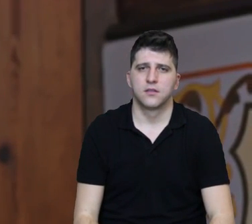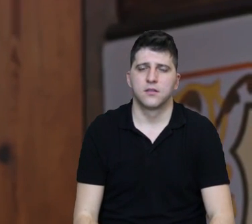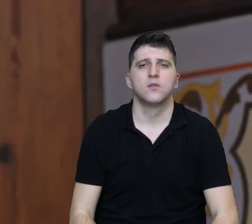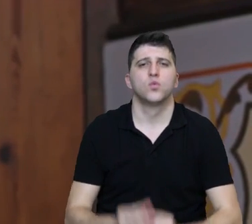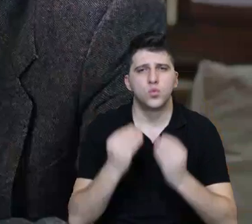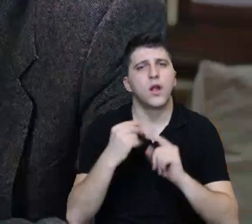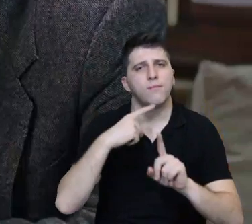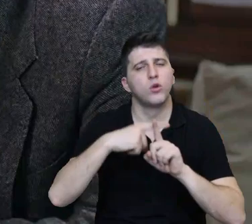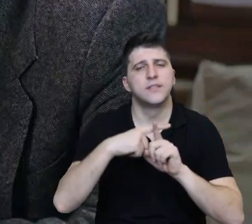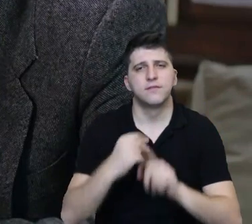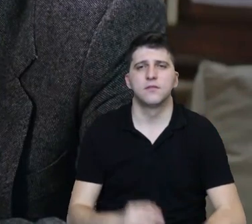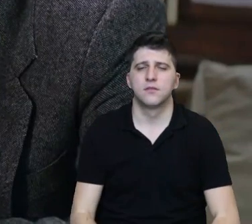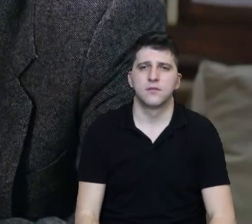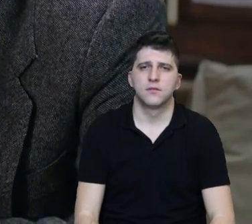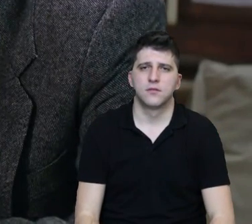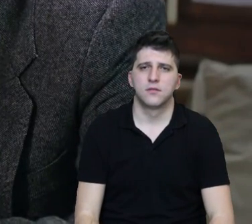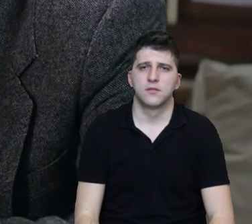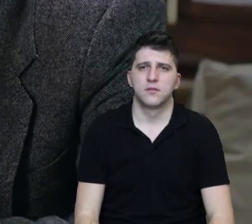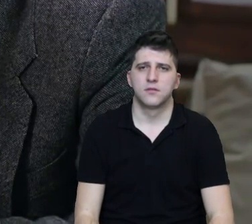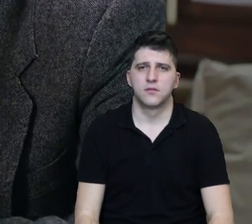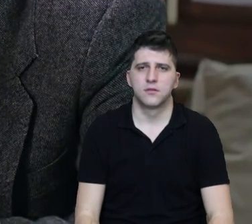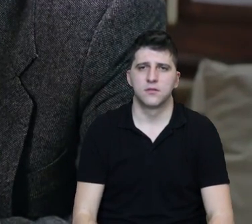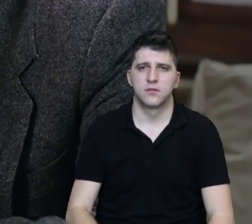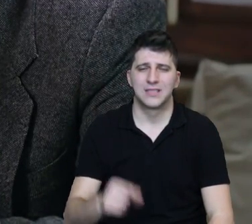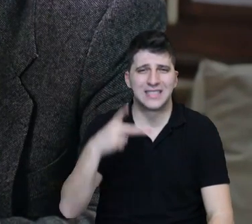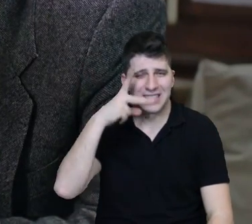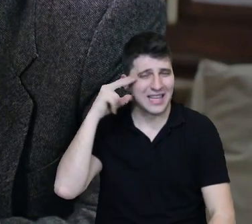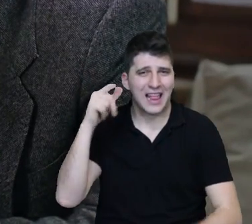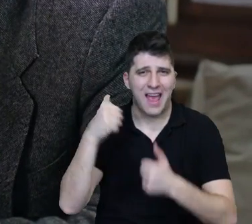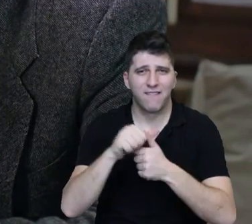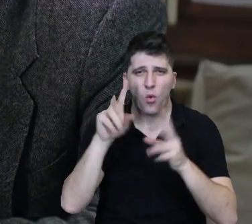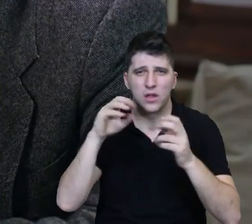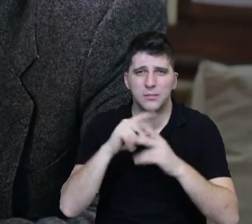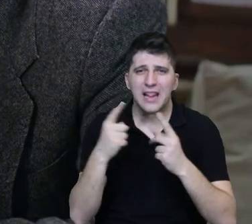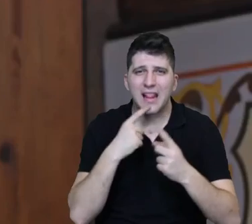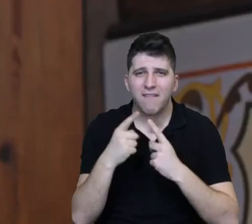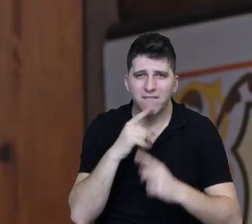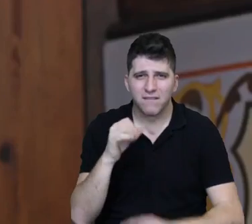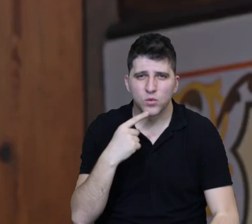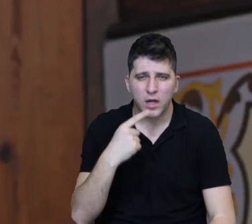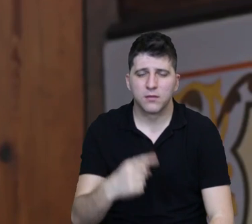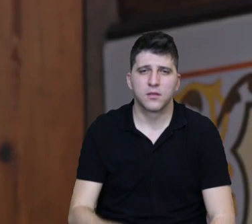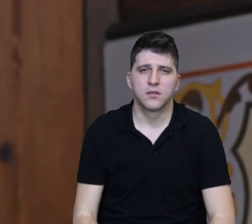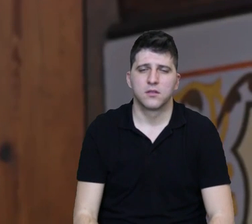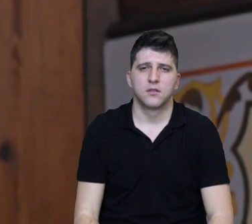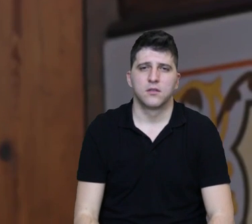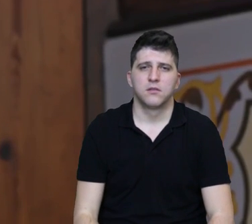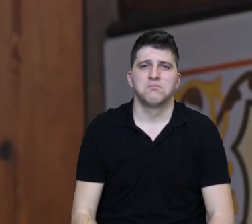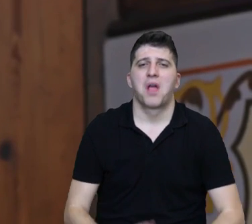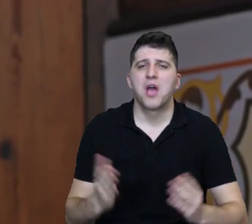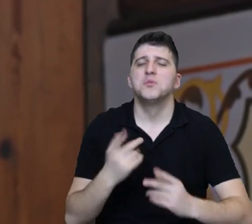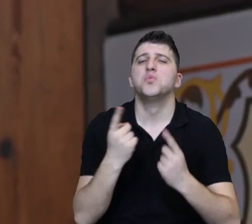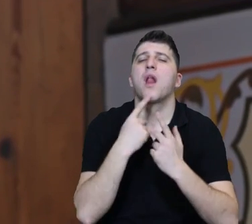Gayet verimli geçti. Bu sahte evlilikle ilgili ağzından bir laf alabildin mi? Henüz